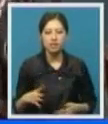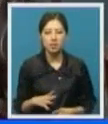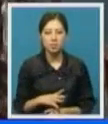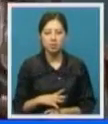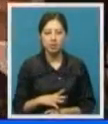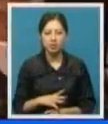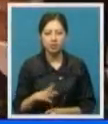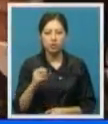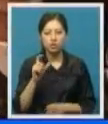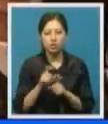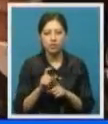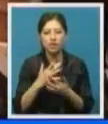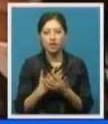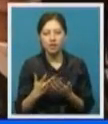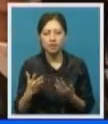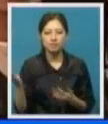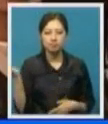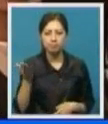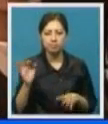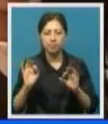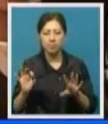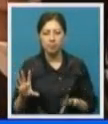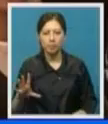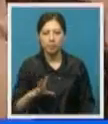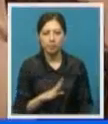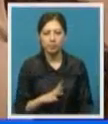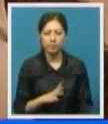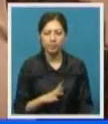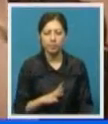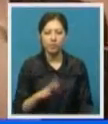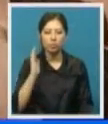ұлы сөздерді жадыларына тоқып, жасампаз елдің жалғасы болуға серт берді.